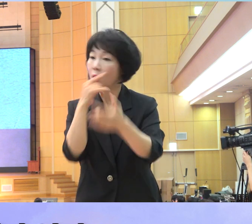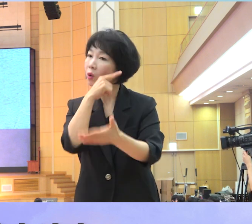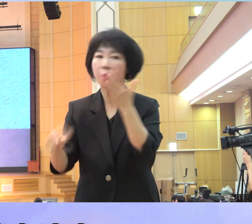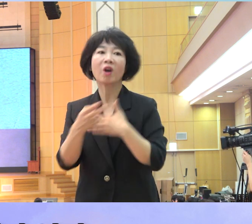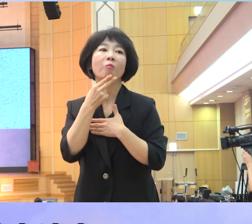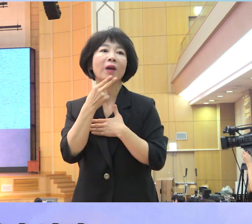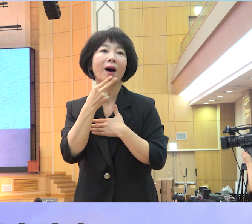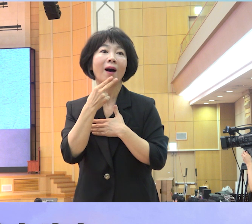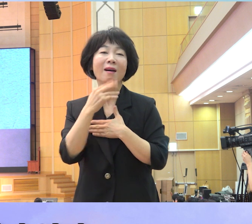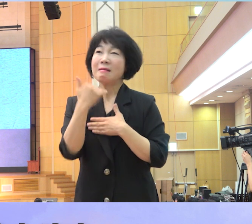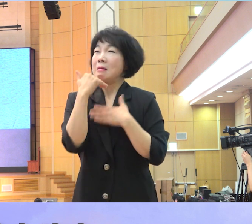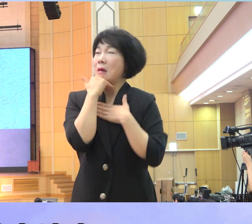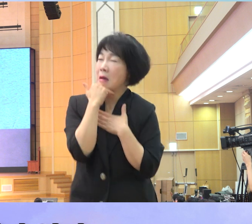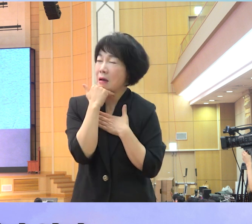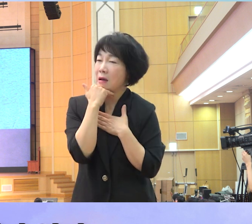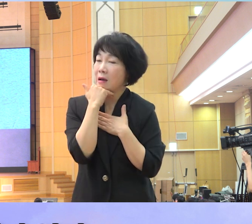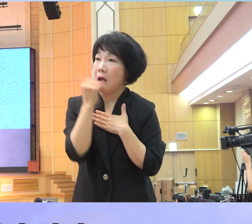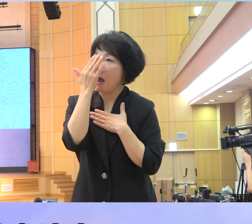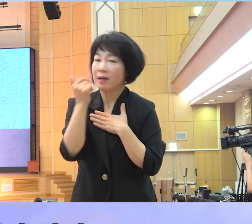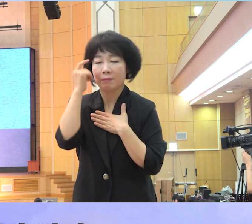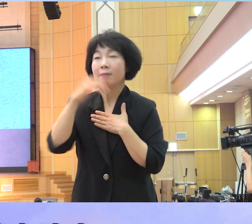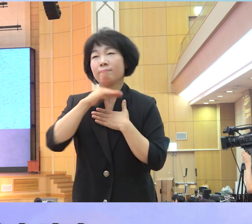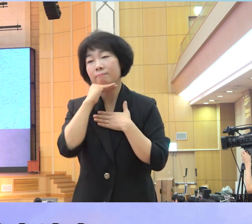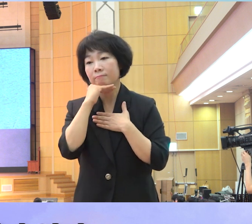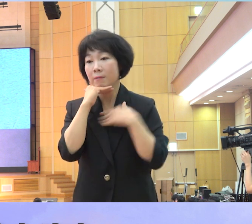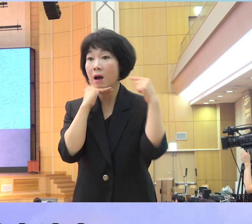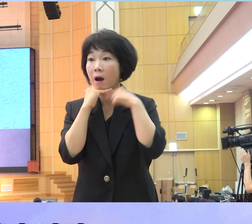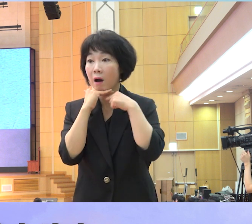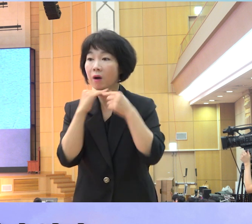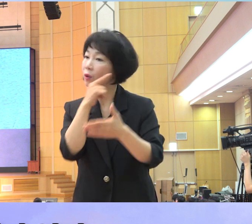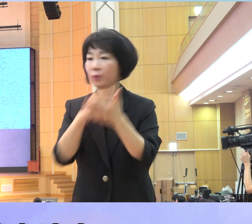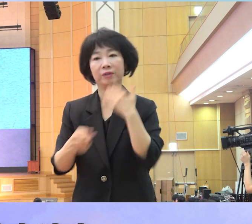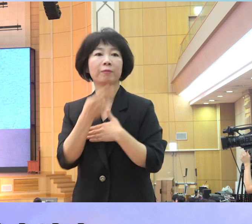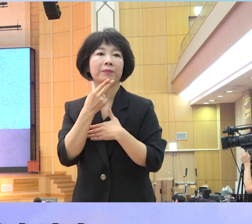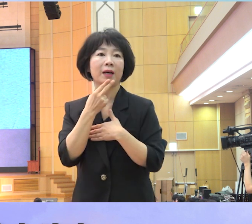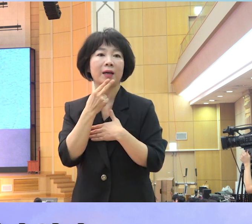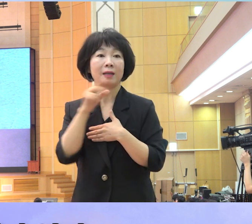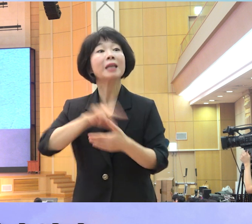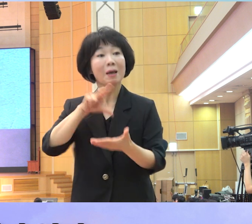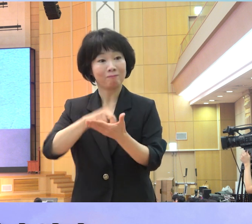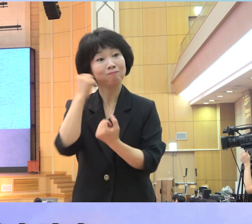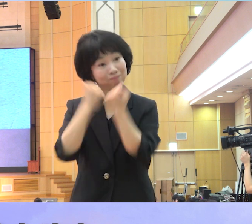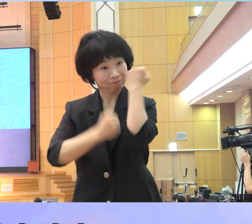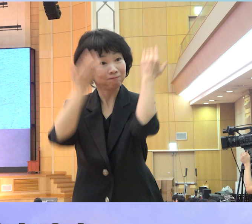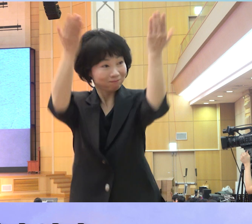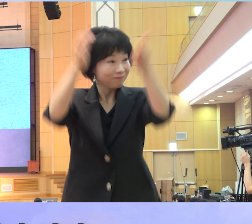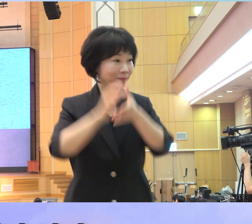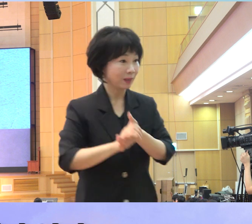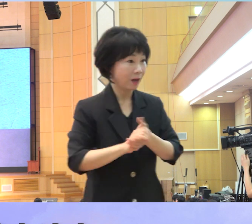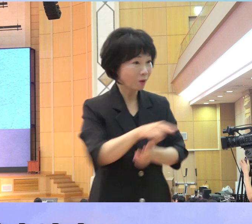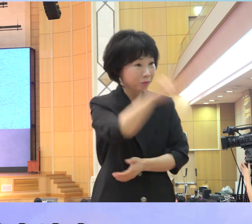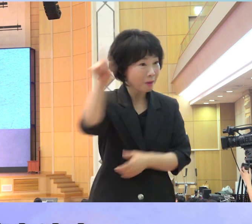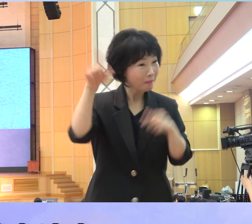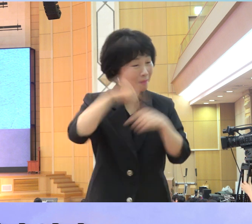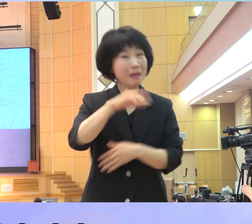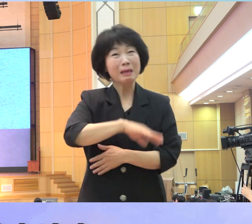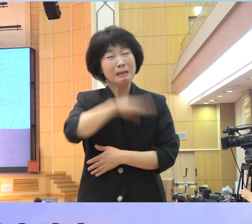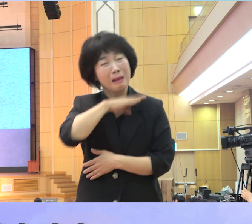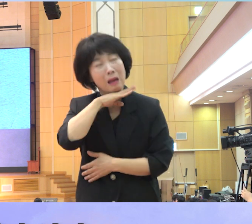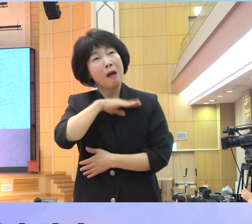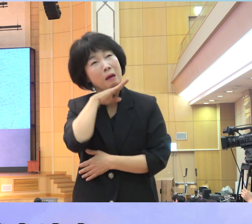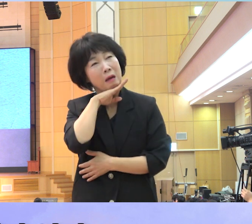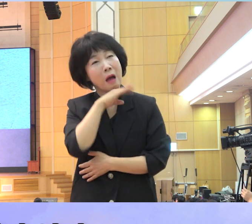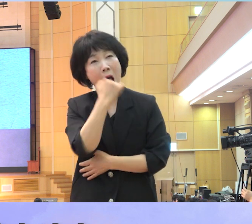없다. 자, 오늘 기다림에는 손해가 없다라는 제목으로 귀한 말씀을 나눌 건데요. 오늘 지금 자막이 살짝 문제가 좀 있어요. 그래서